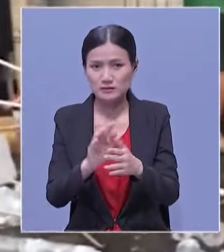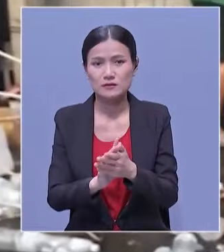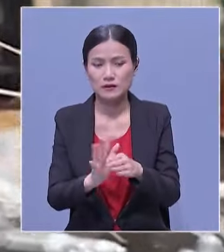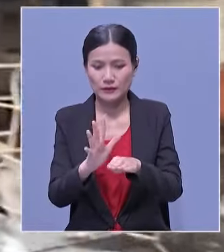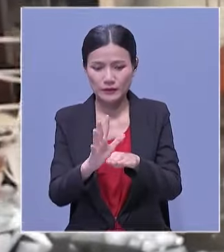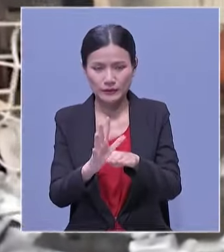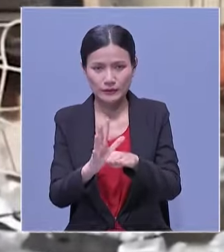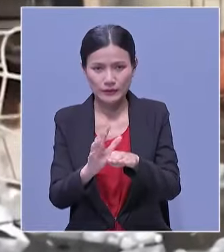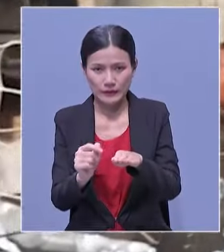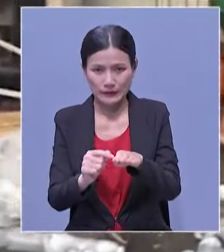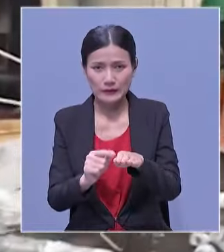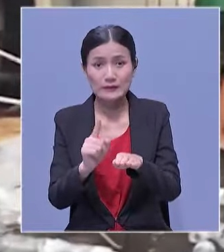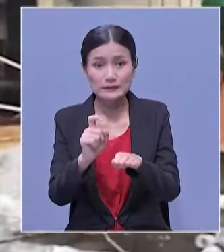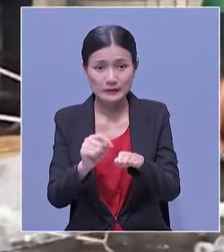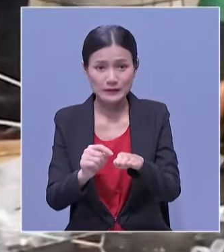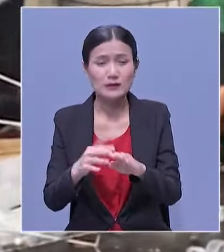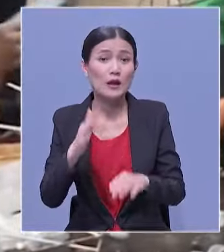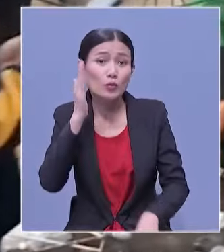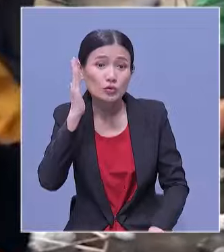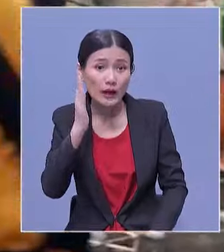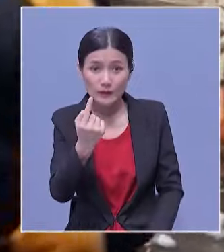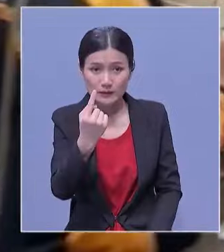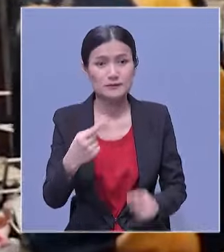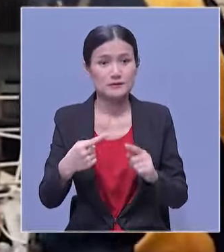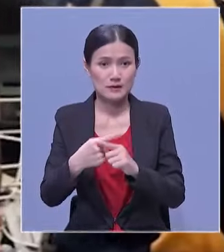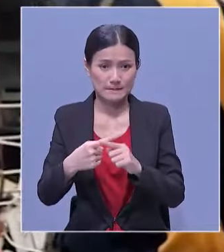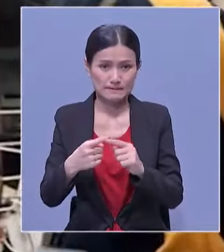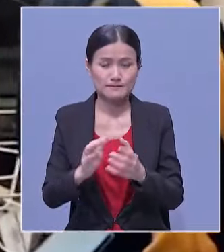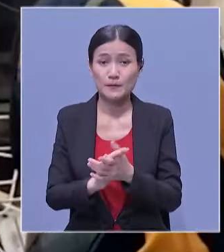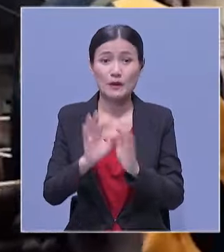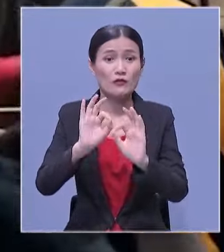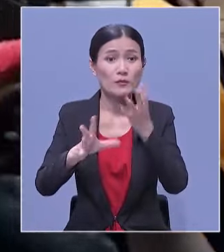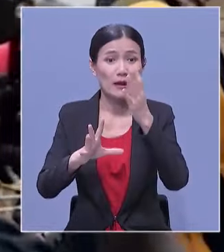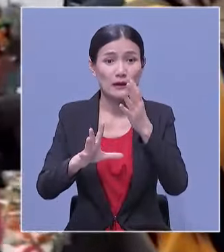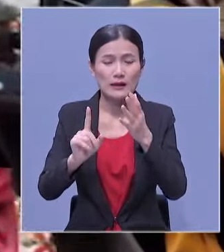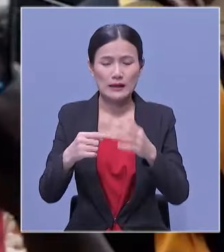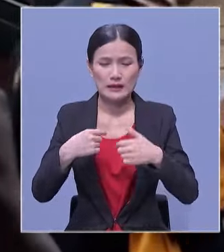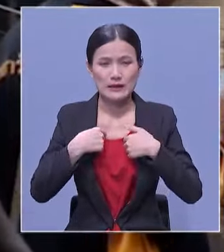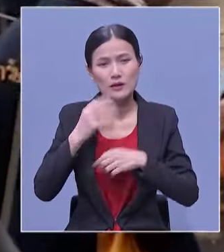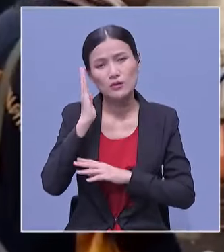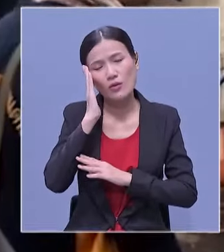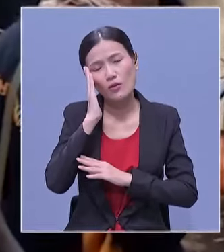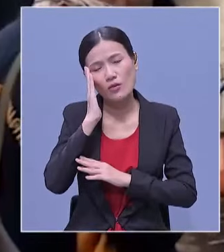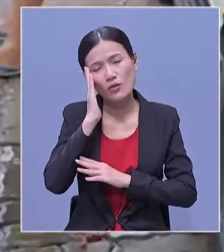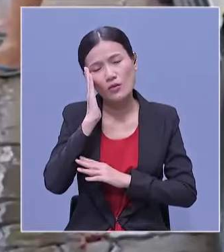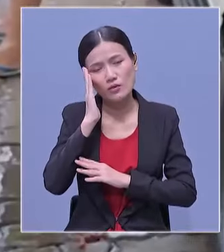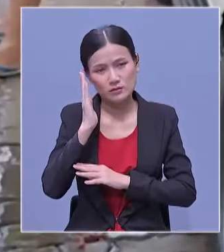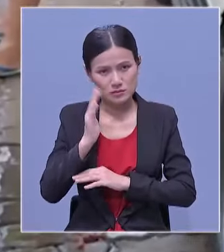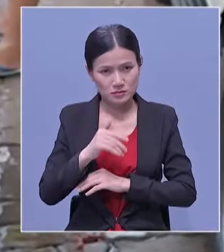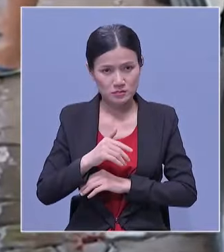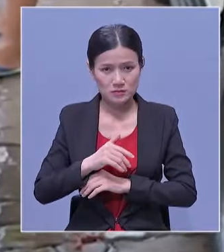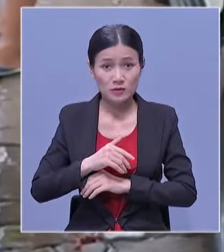ดเจ็บอีก1คนก็คือผู้ชายที่อาศัยอยู่ในบ้านนี่แหละซึ่งทราบว่าขณะเกิดเหตุเจ้าตัวพักผ่อนกำลังนอนหลับสนิทอยู่เลย